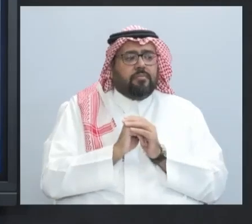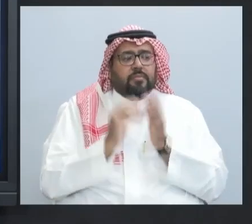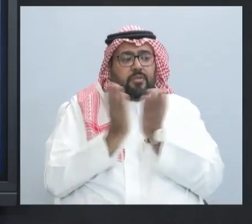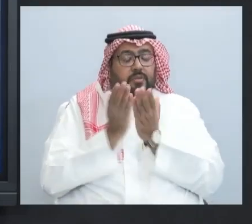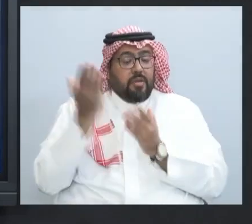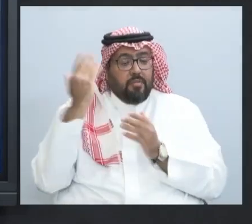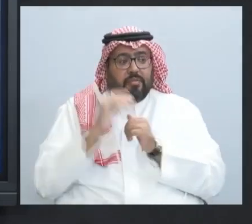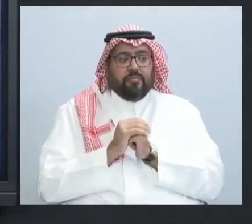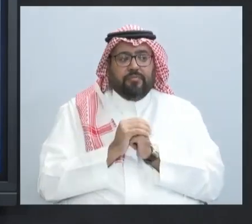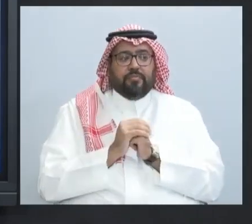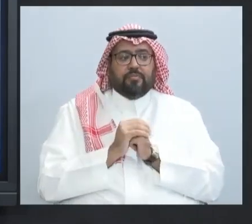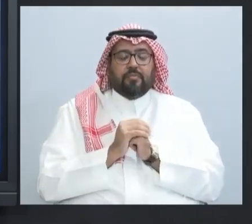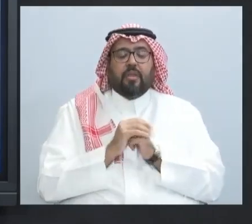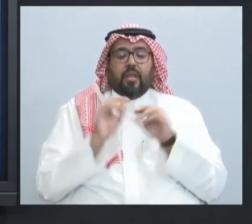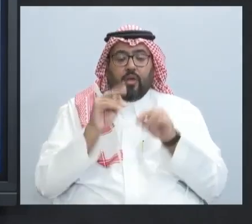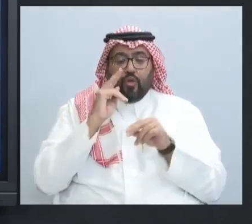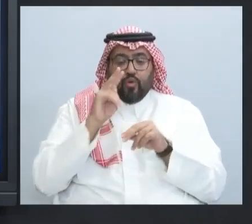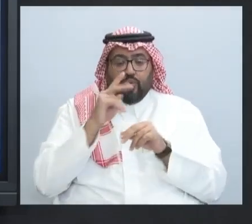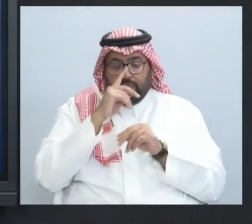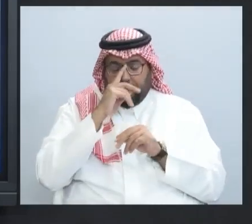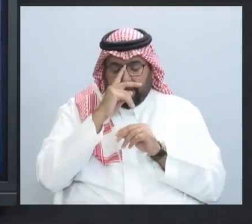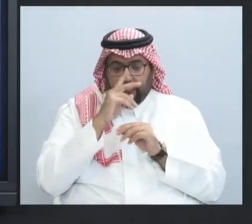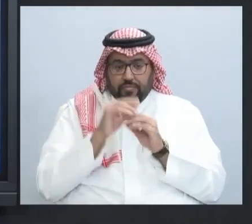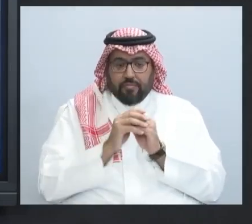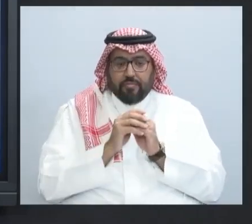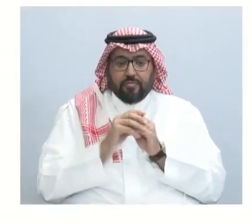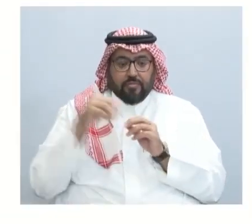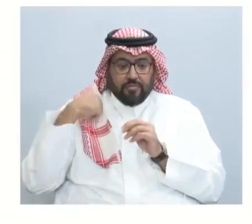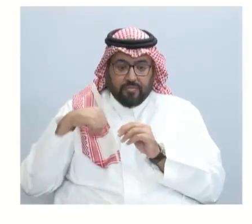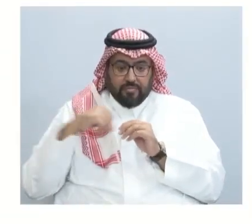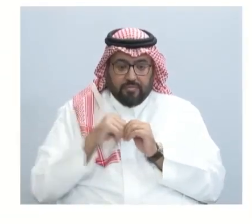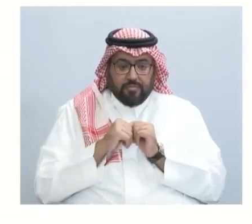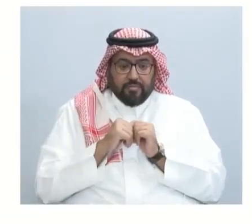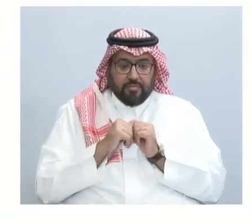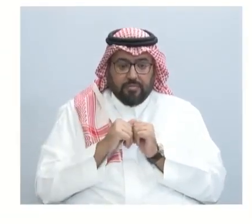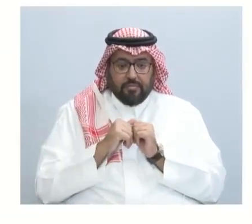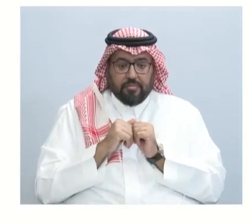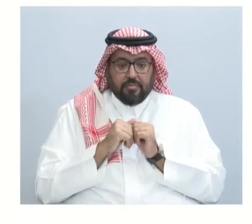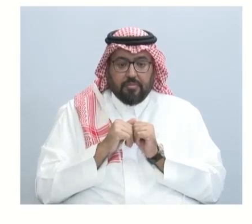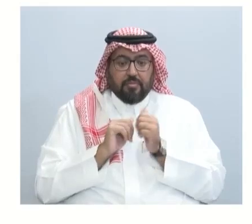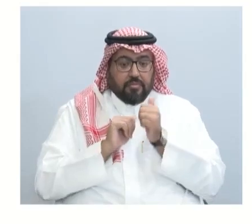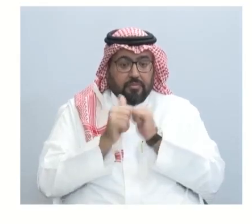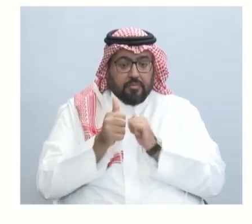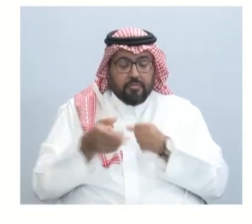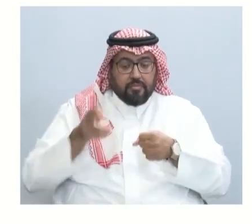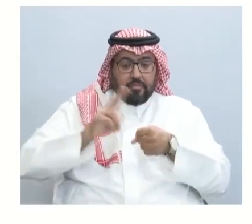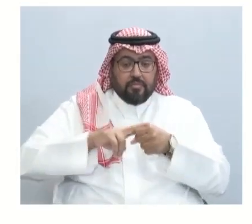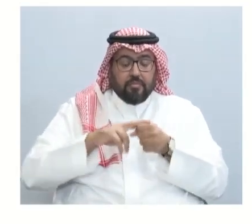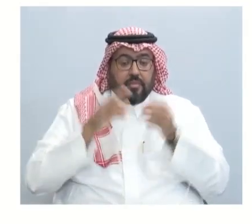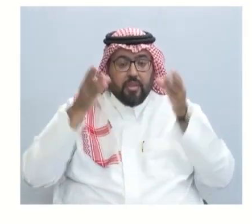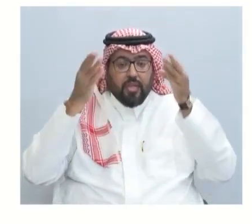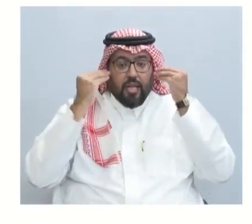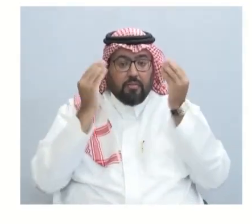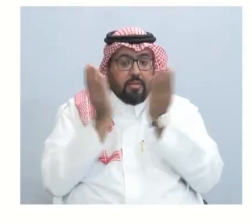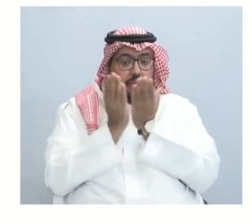الماضيه كما تشاهدون امامكم عزيزي الطالب وعزيزه الطالبه ننطلق لنراجع ما تعلمناه